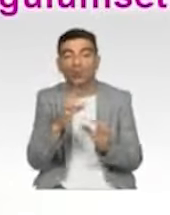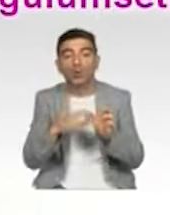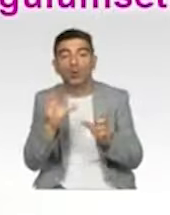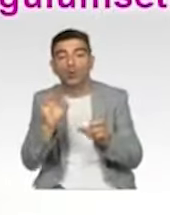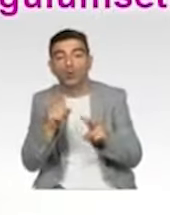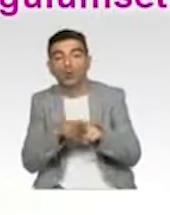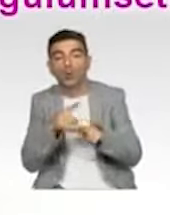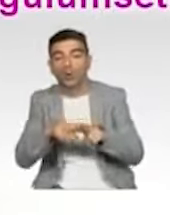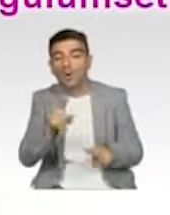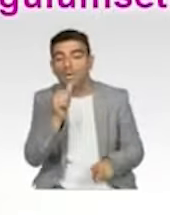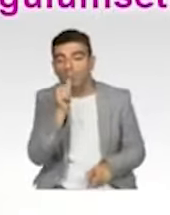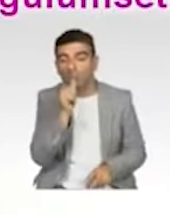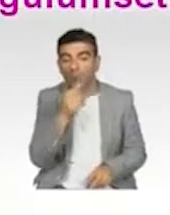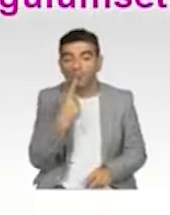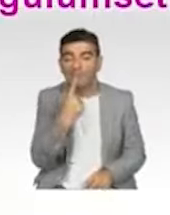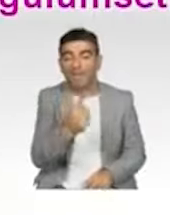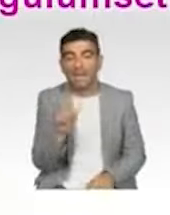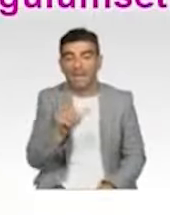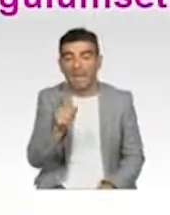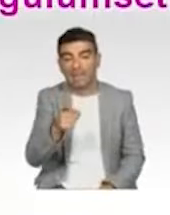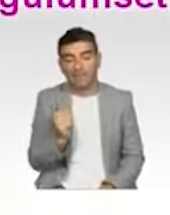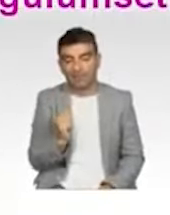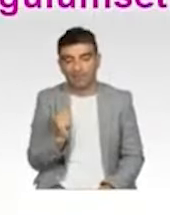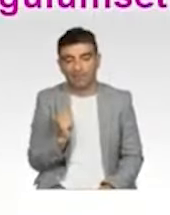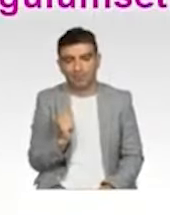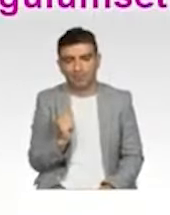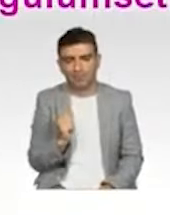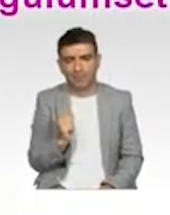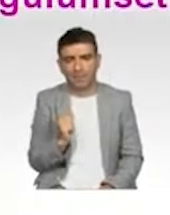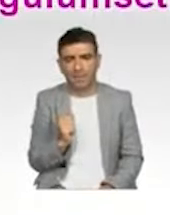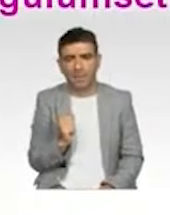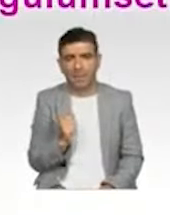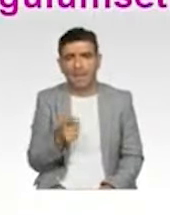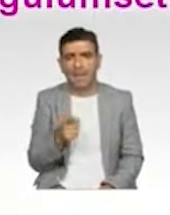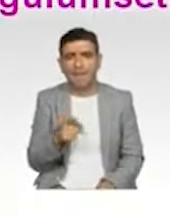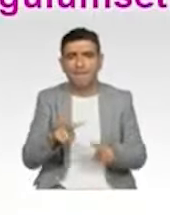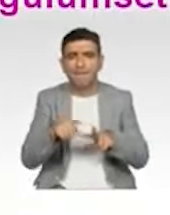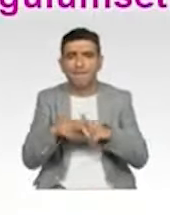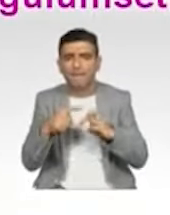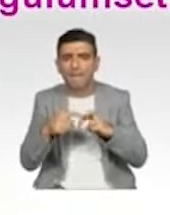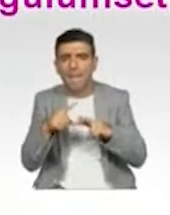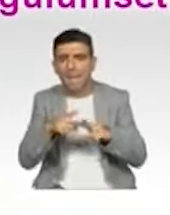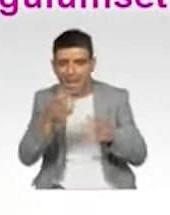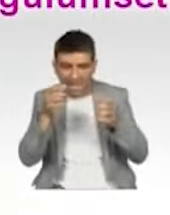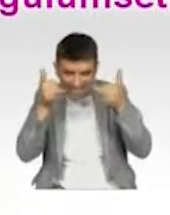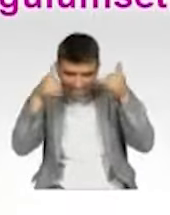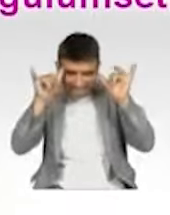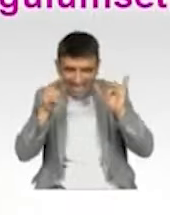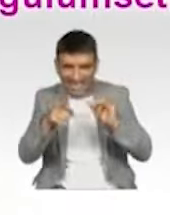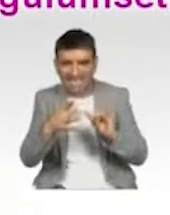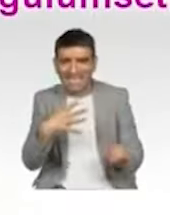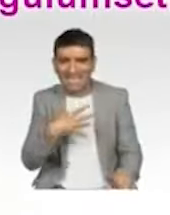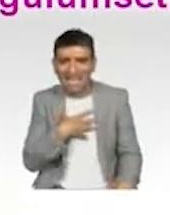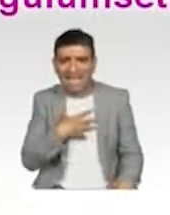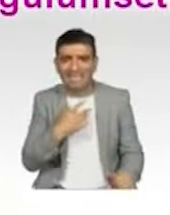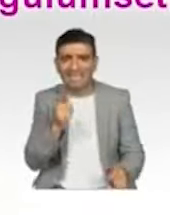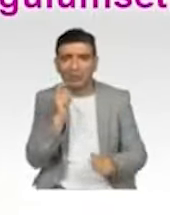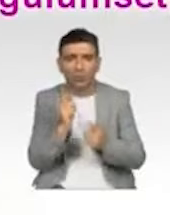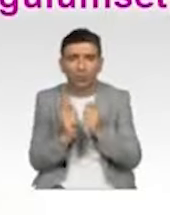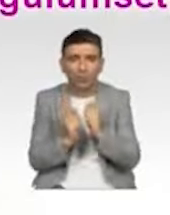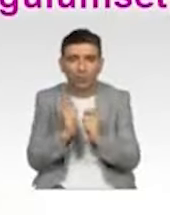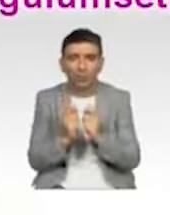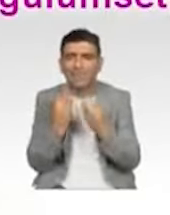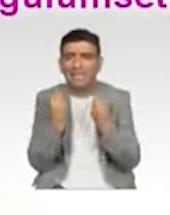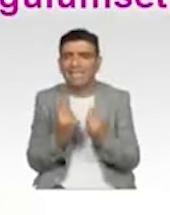lazım. Hiçbir şey kalite olarak, hiçbir şey merada otlamış bir ineğin sütünden daha kaliteli bir sıvı